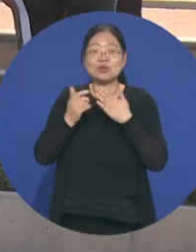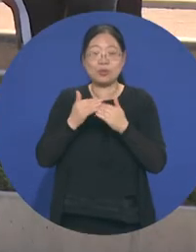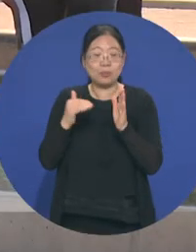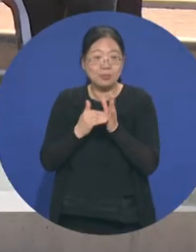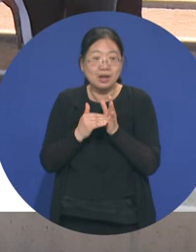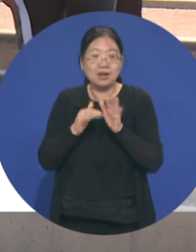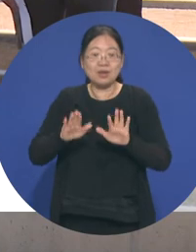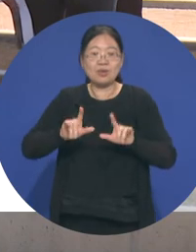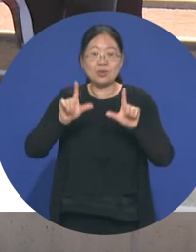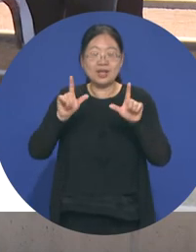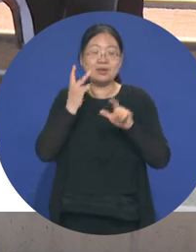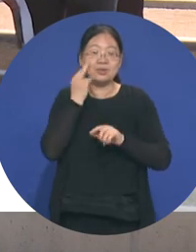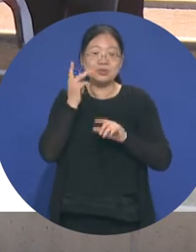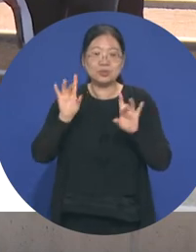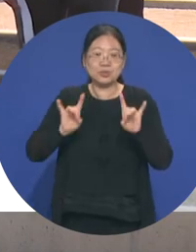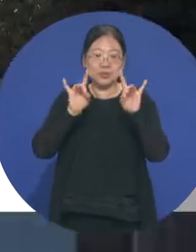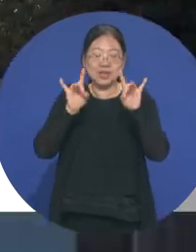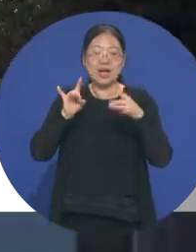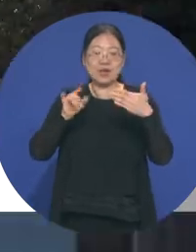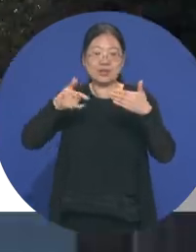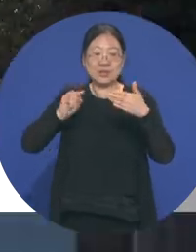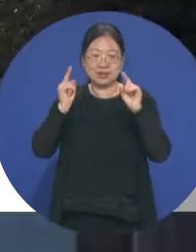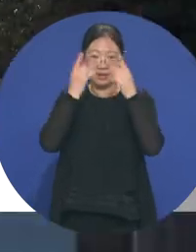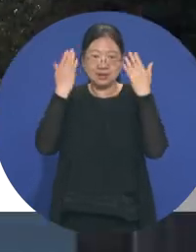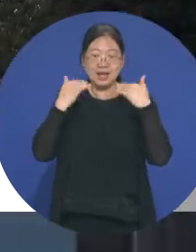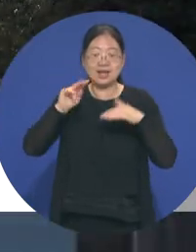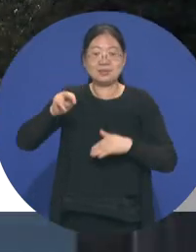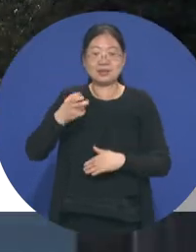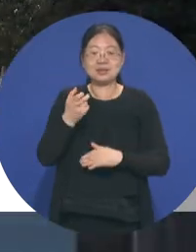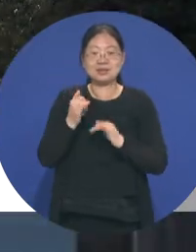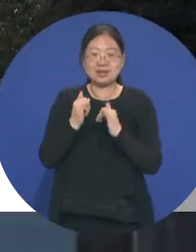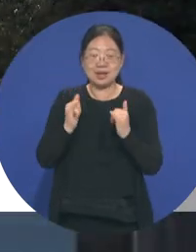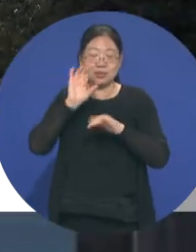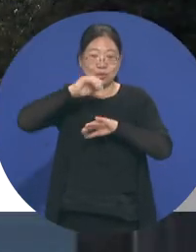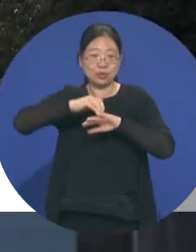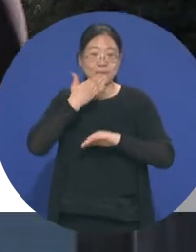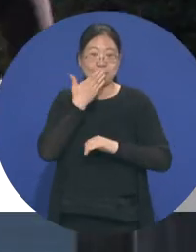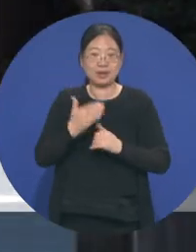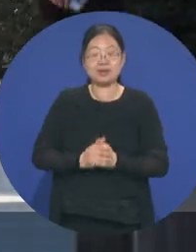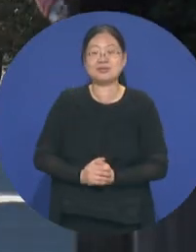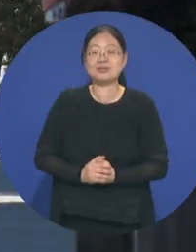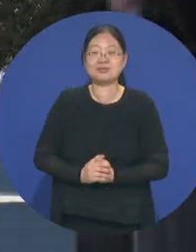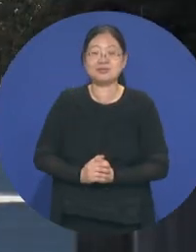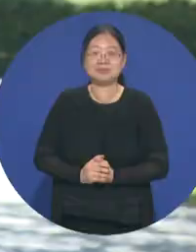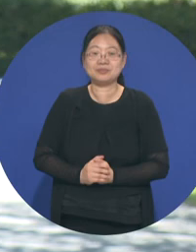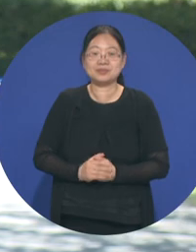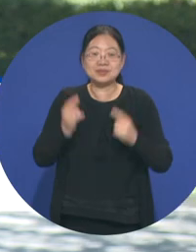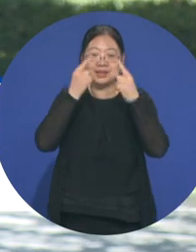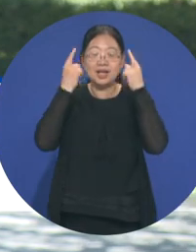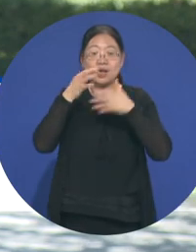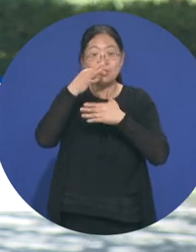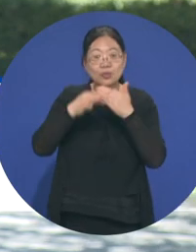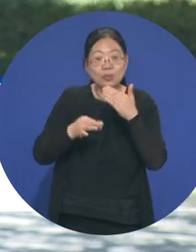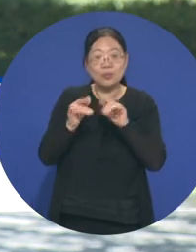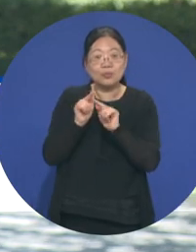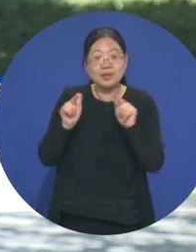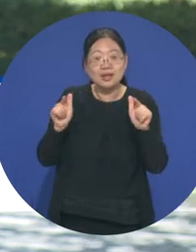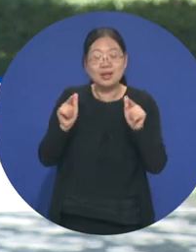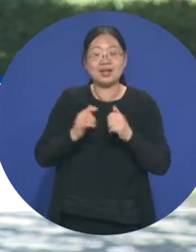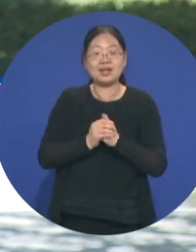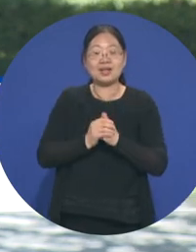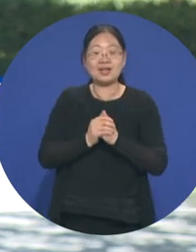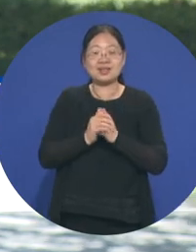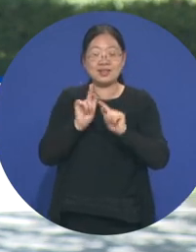쌓는데 올 미국과 호주 대학에서 270명 있게 됐습니다 대학의 프로그램들을